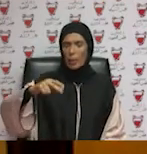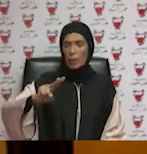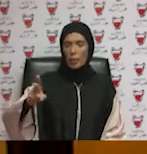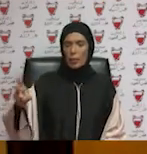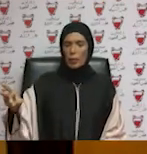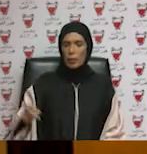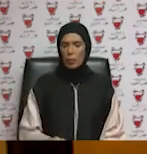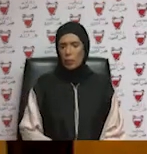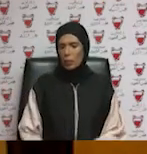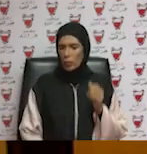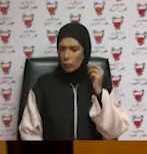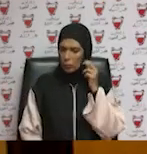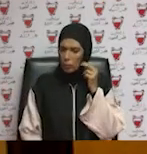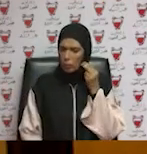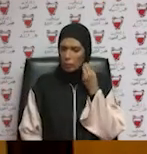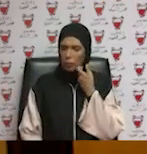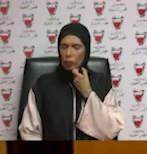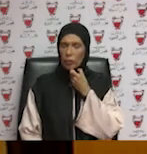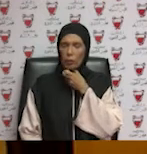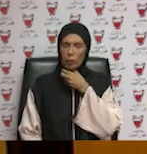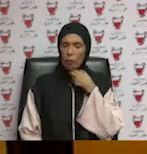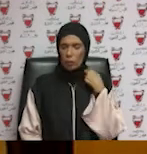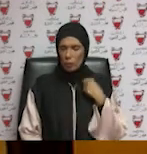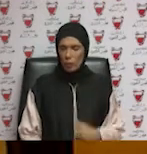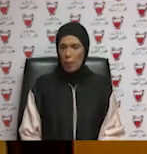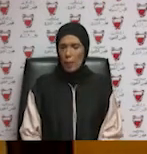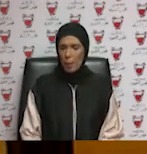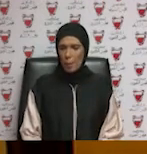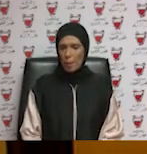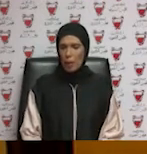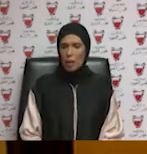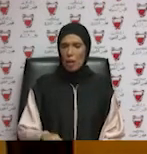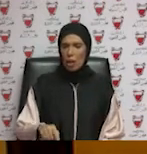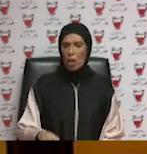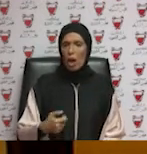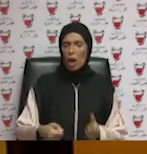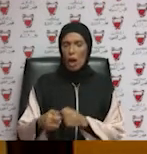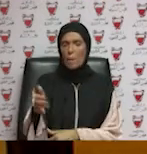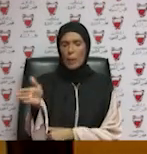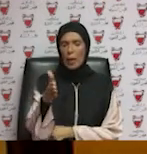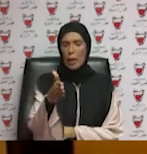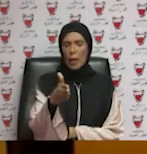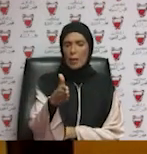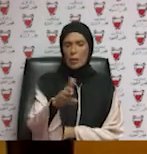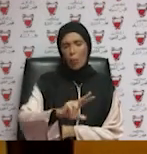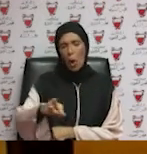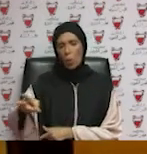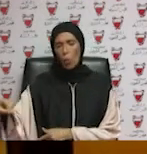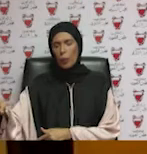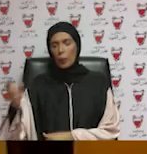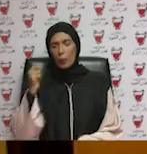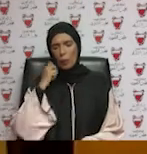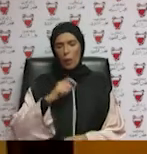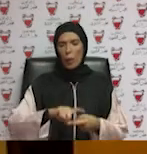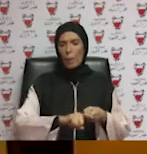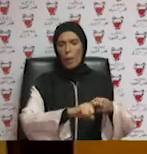اللي أيضا لها علاقة في الثروة البحرية، خاصة بالنسبة إلى قانون الموانئ